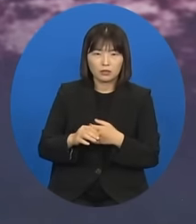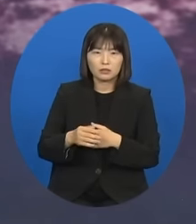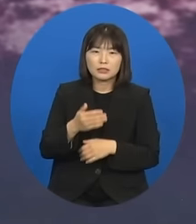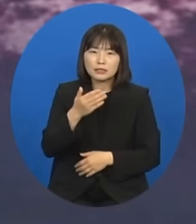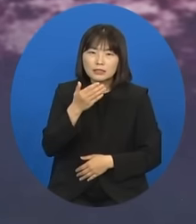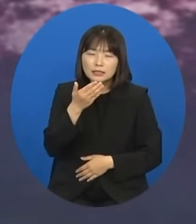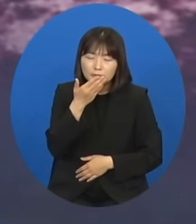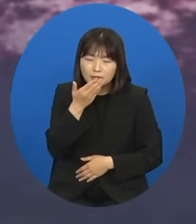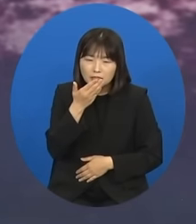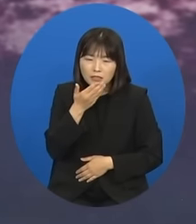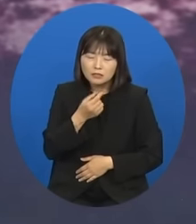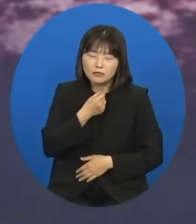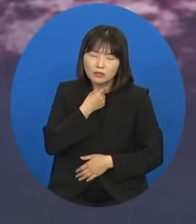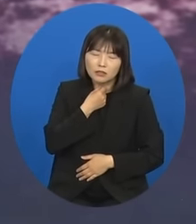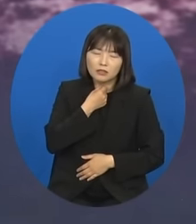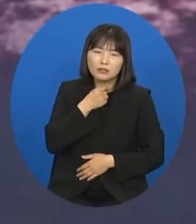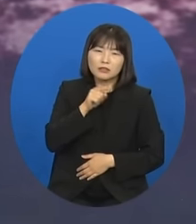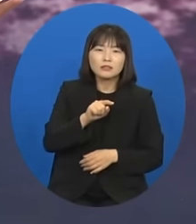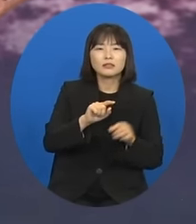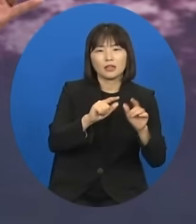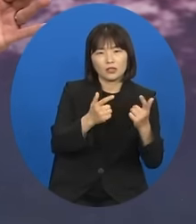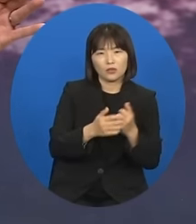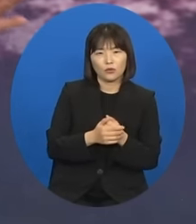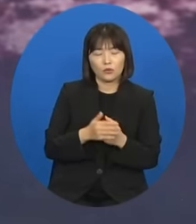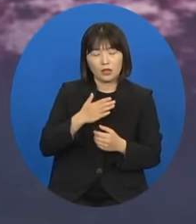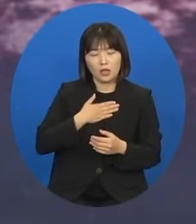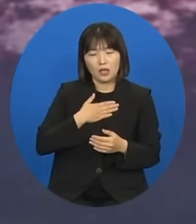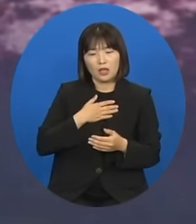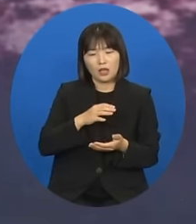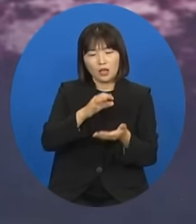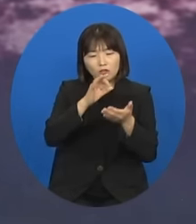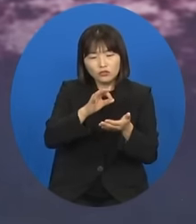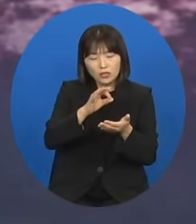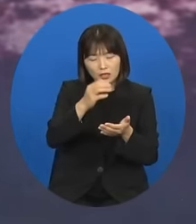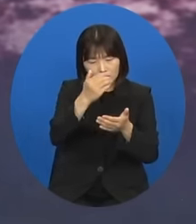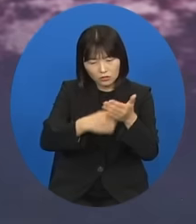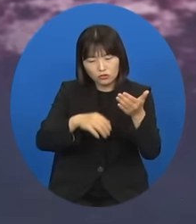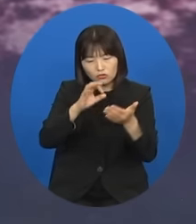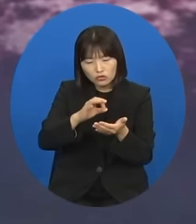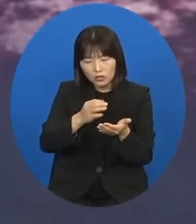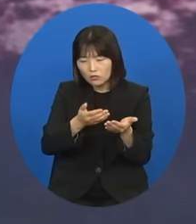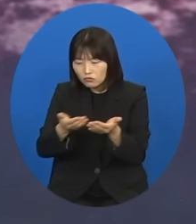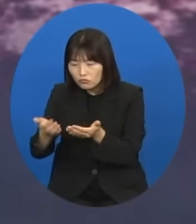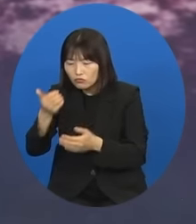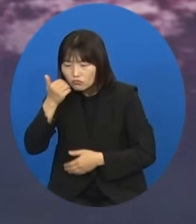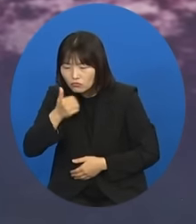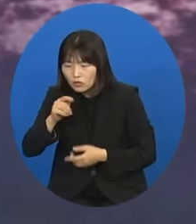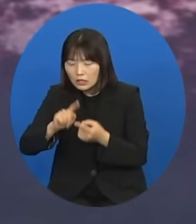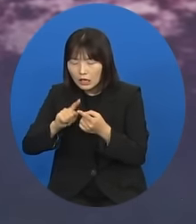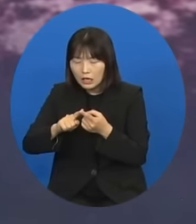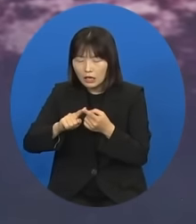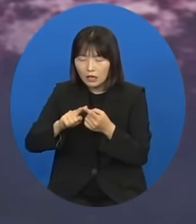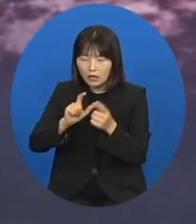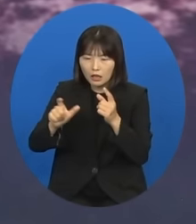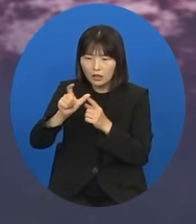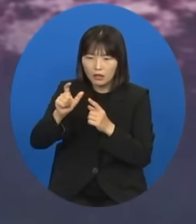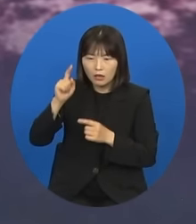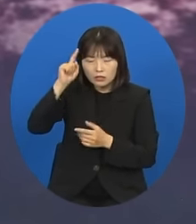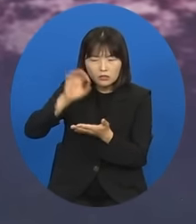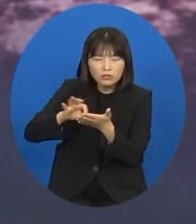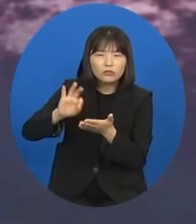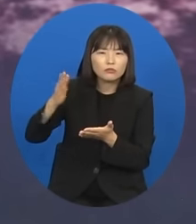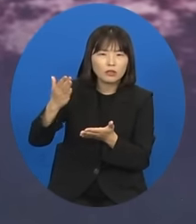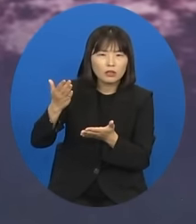정말 누구에게 나의 유선을 넘겨줄 것인가 거기에 더욱더 민감해져야 되는데 안타깝게도